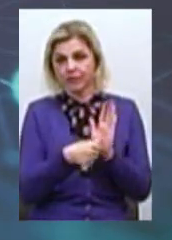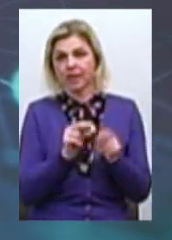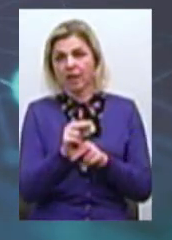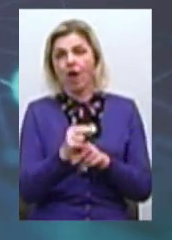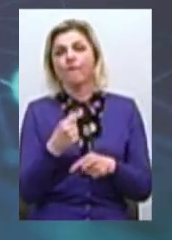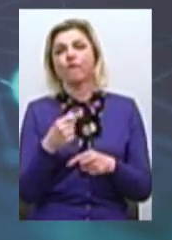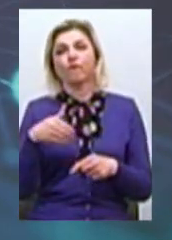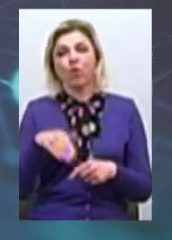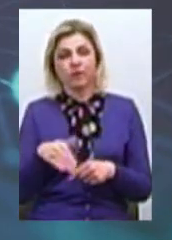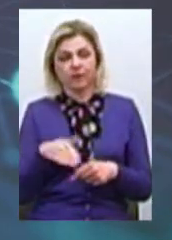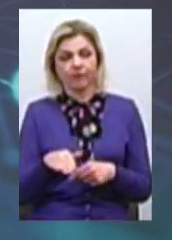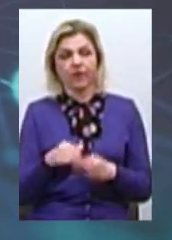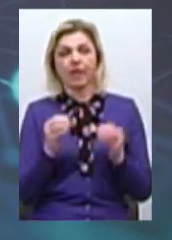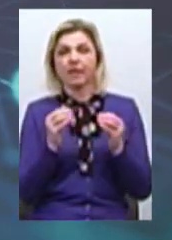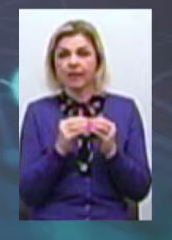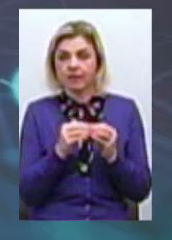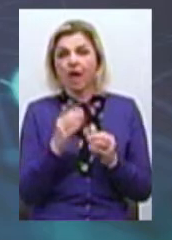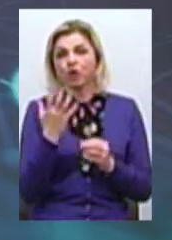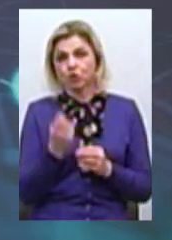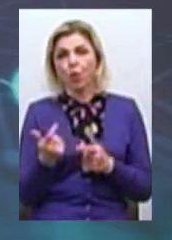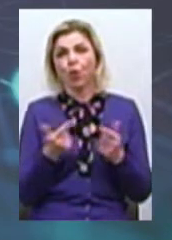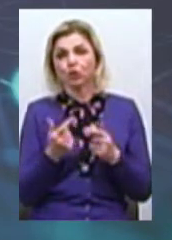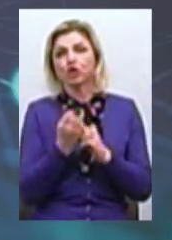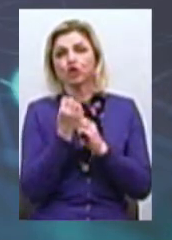Вознесенську 8 наставників. Так. Зараз ще готуються